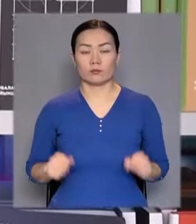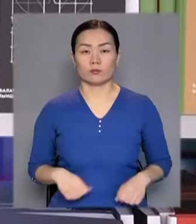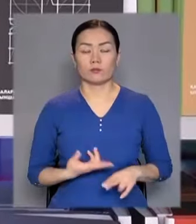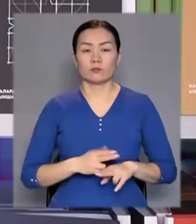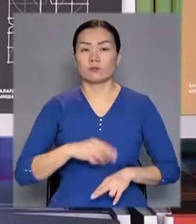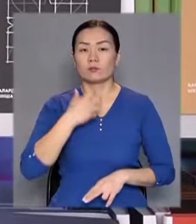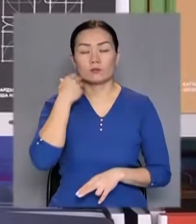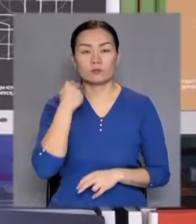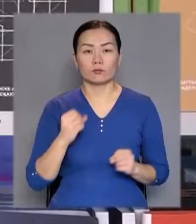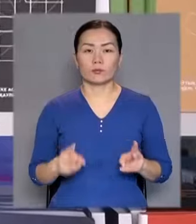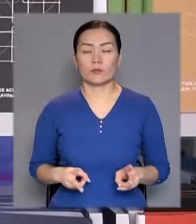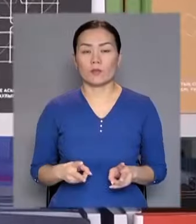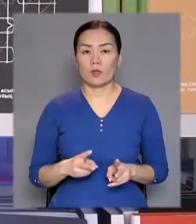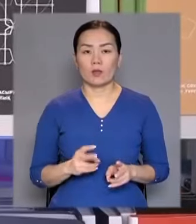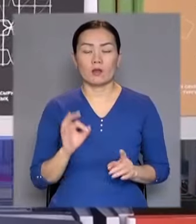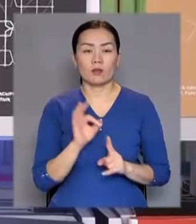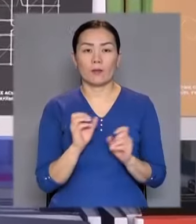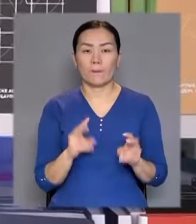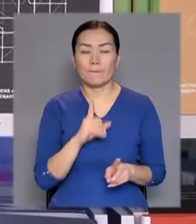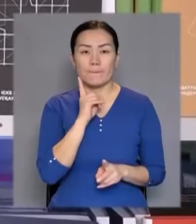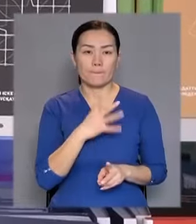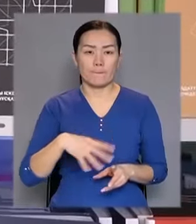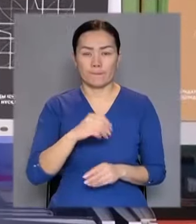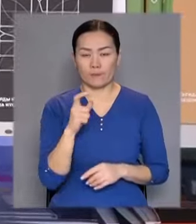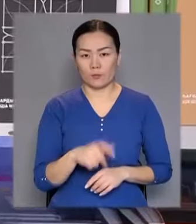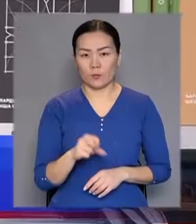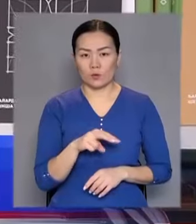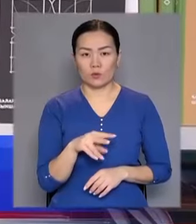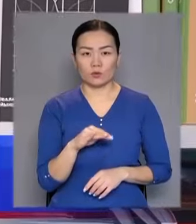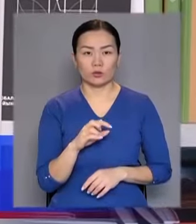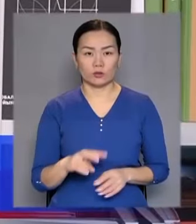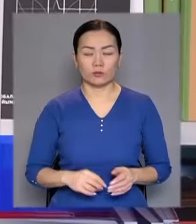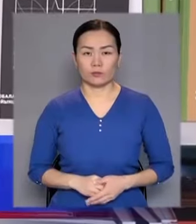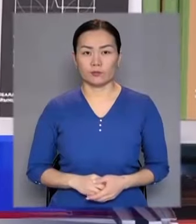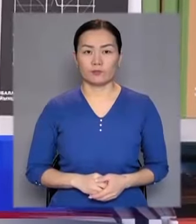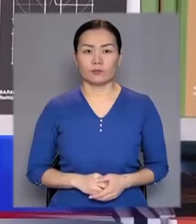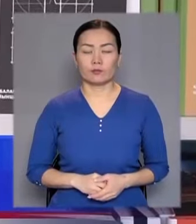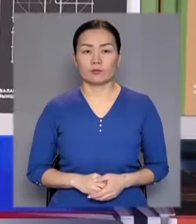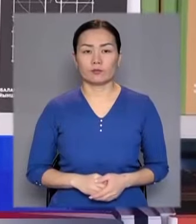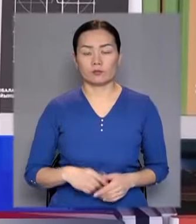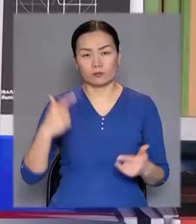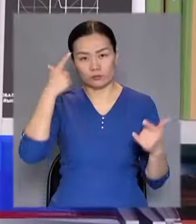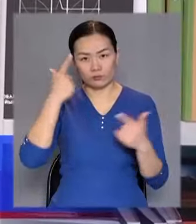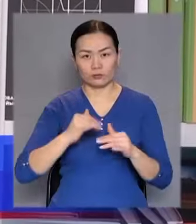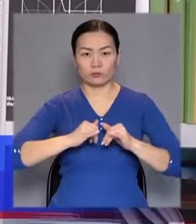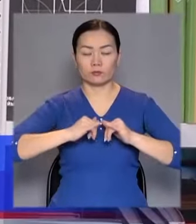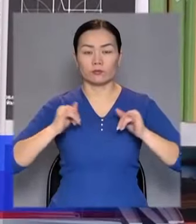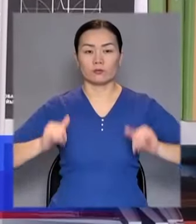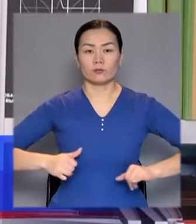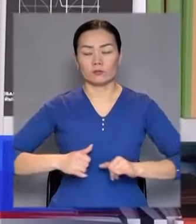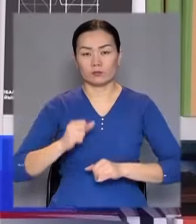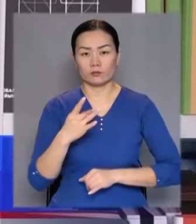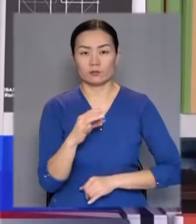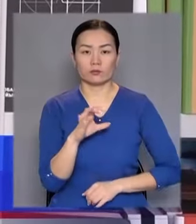Бұндай мүмкіндікті қалт жібермей, алдына мақсат қойған студенттің бірі Ұлжан Мұхамбет қыза. Ол біліктілігін арттырып,